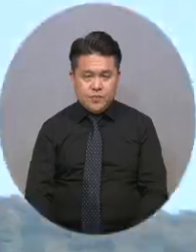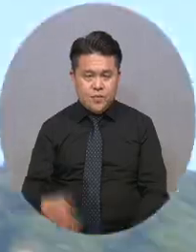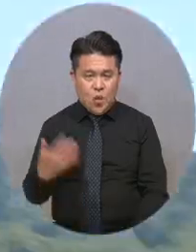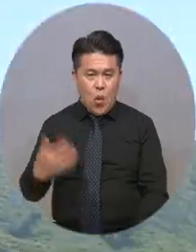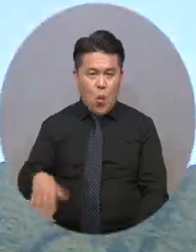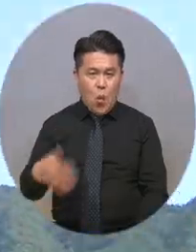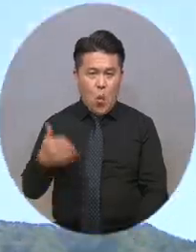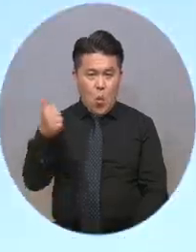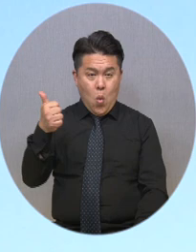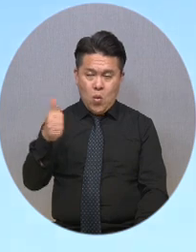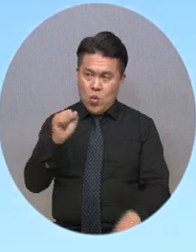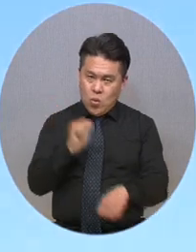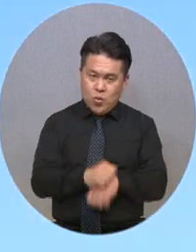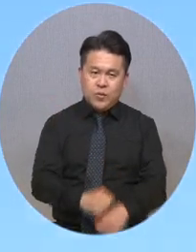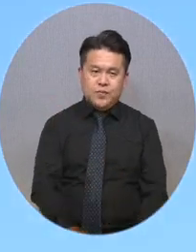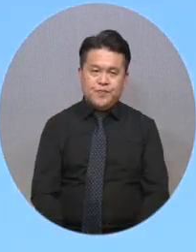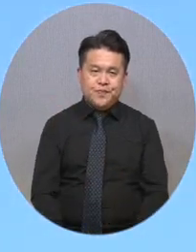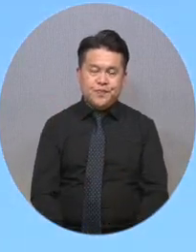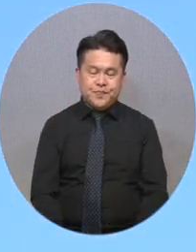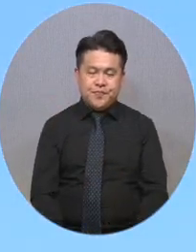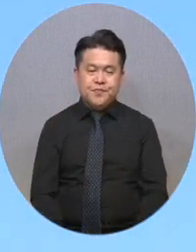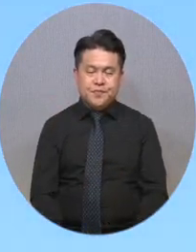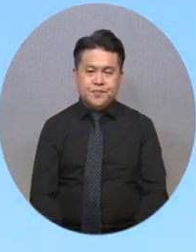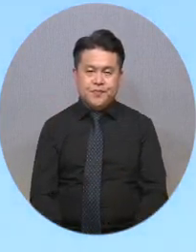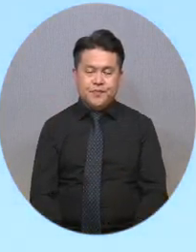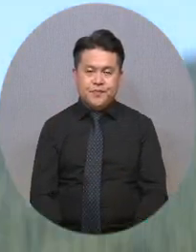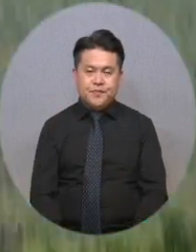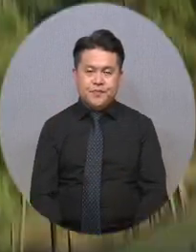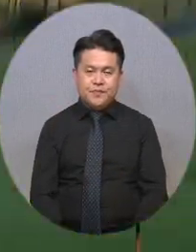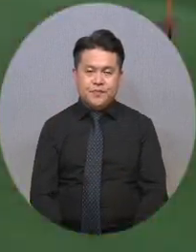와, 좋다. 잘 쳤다.